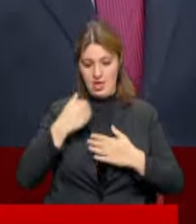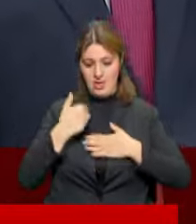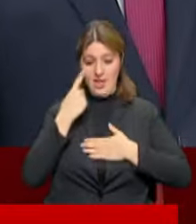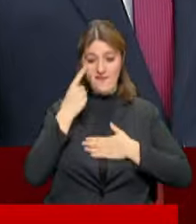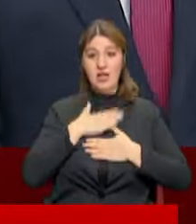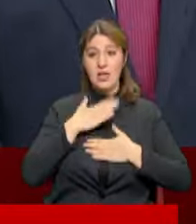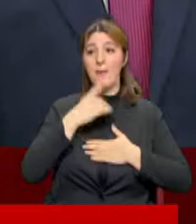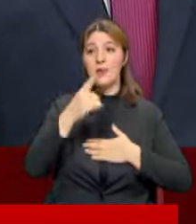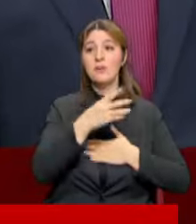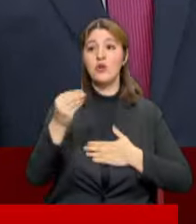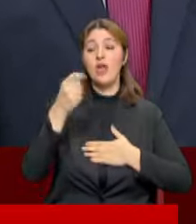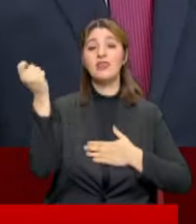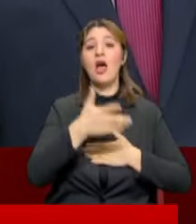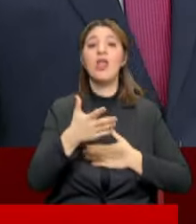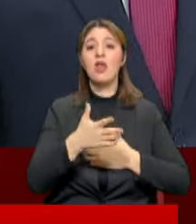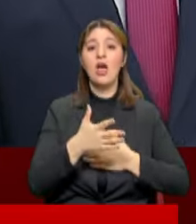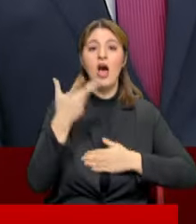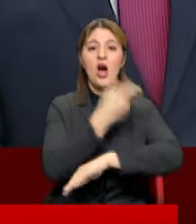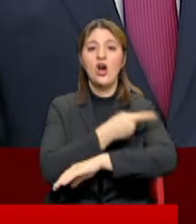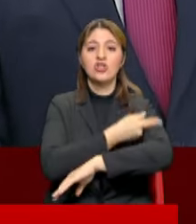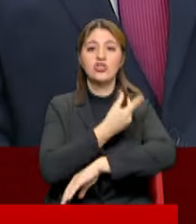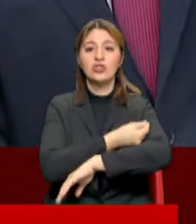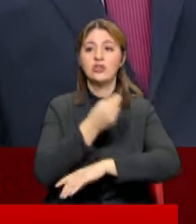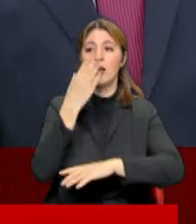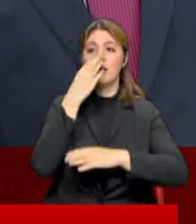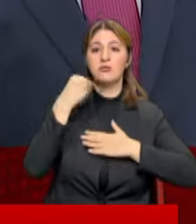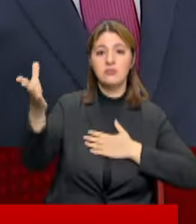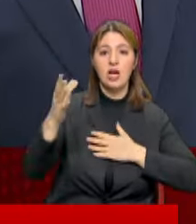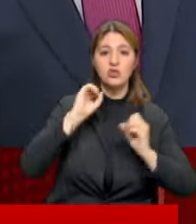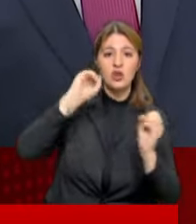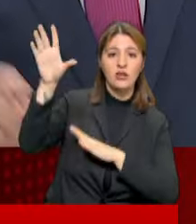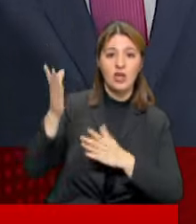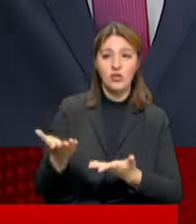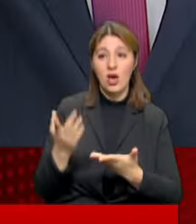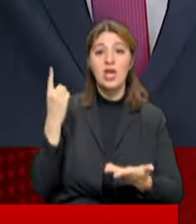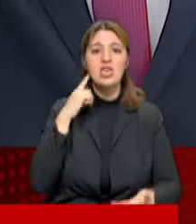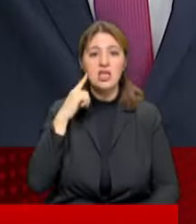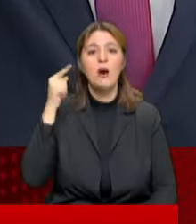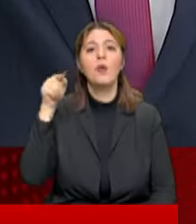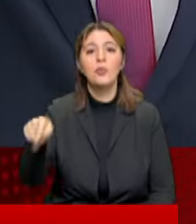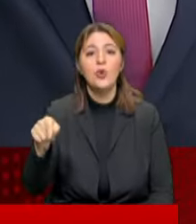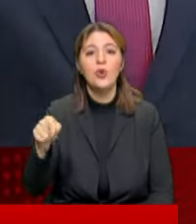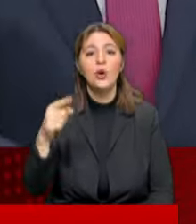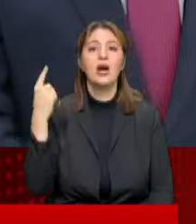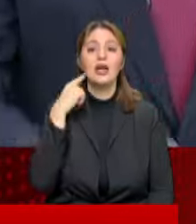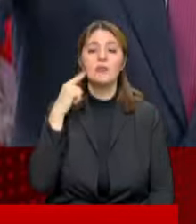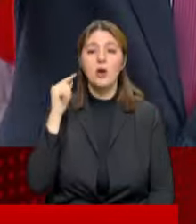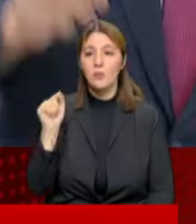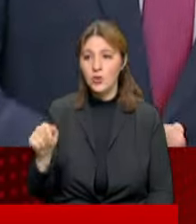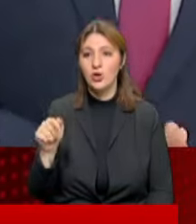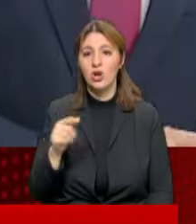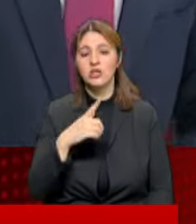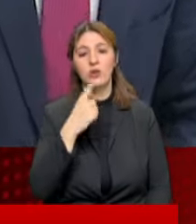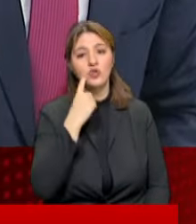Devleti 1 milyon ünite aşı Kolera aşısı yardımı gönderiyor itibar budur itibar bu